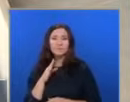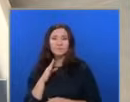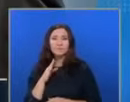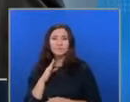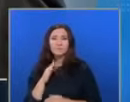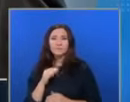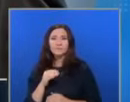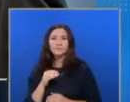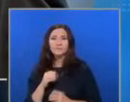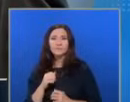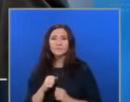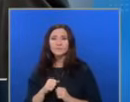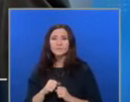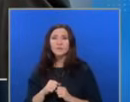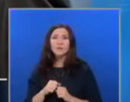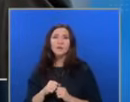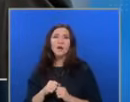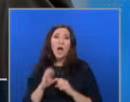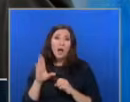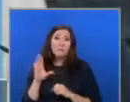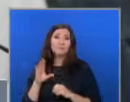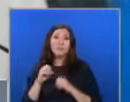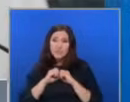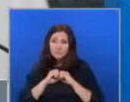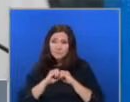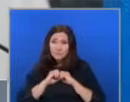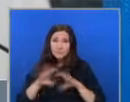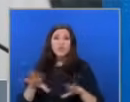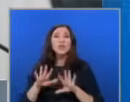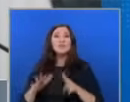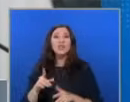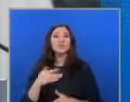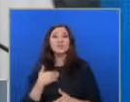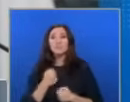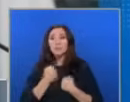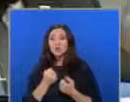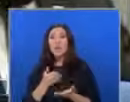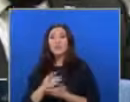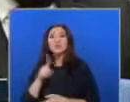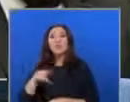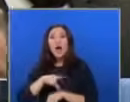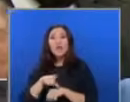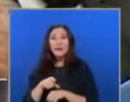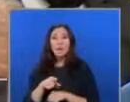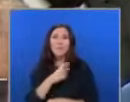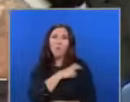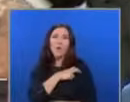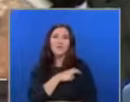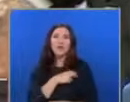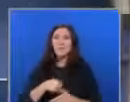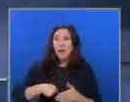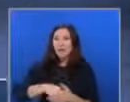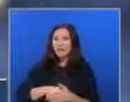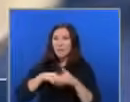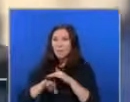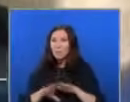нещата, които че са ни заплашвали, като през това време полковника ме риташе отдолу да не го казвам. Същия ден Михайлов